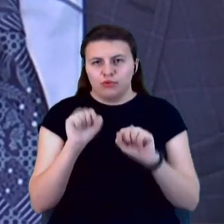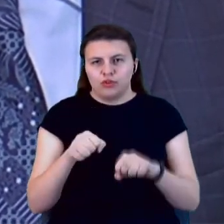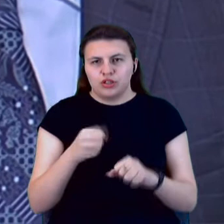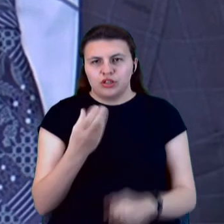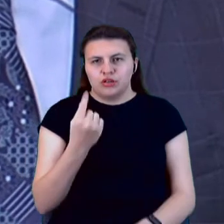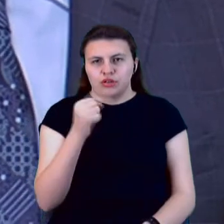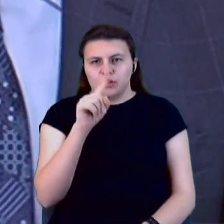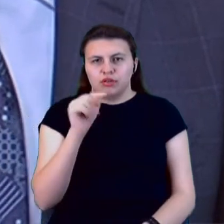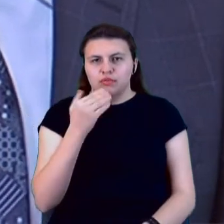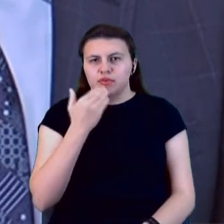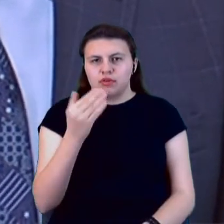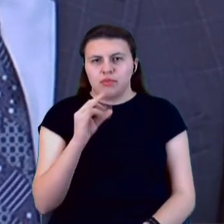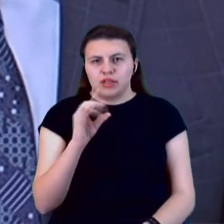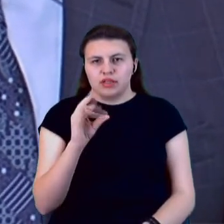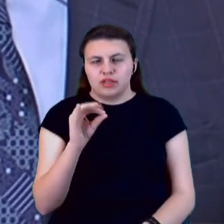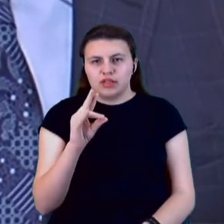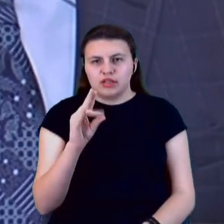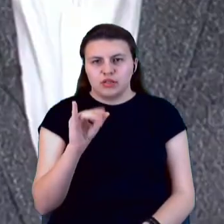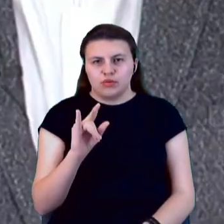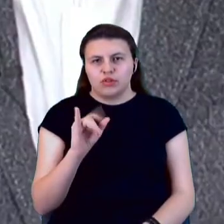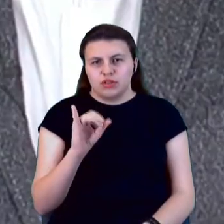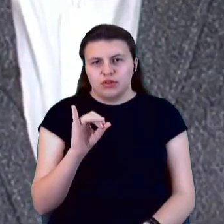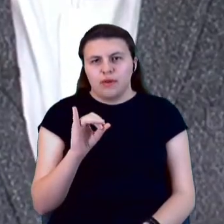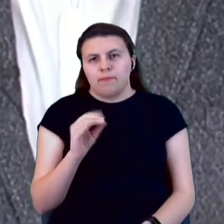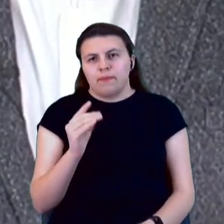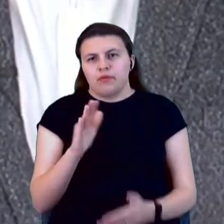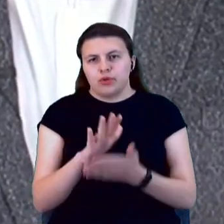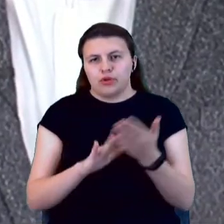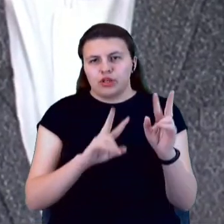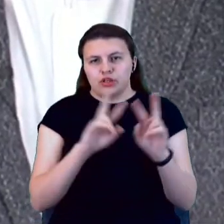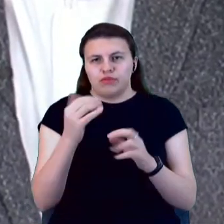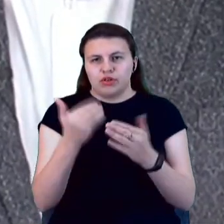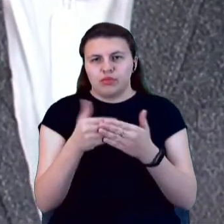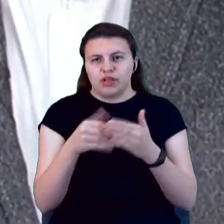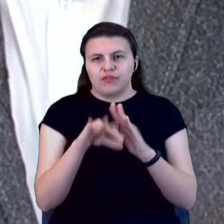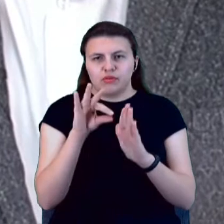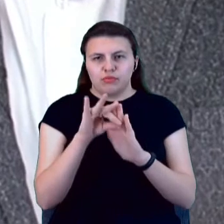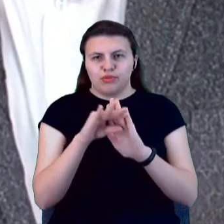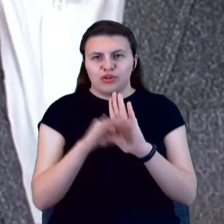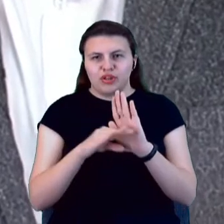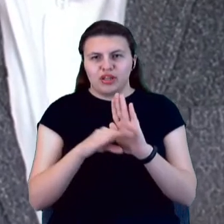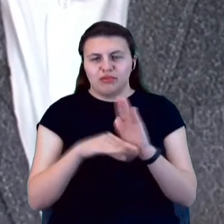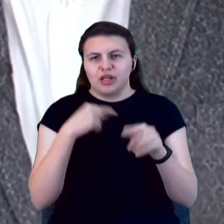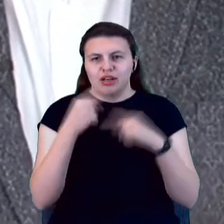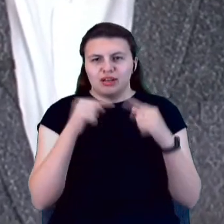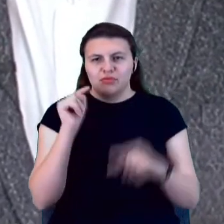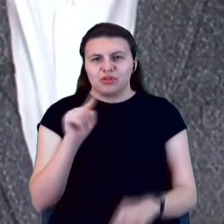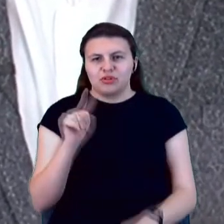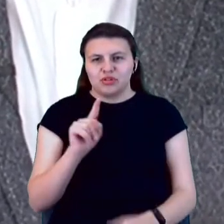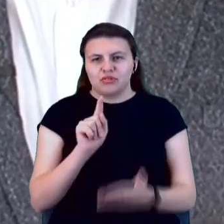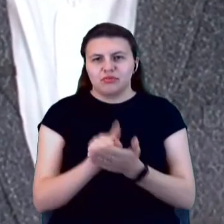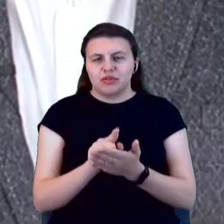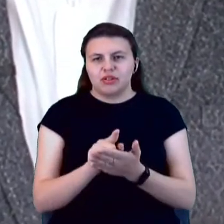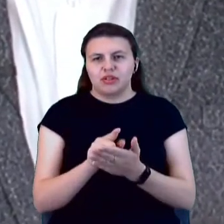от в продовження якраз теми, у вашій передвиборчій програмі йдеться про те, що має відбуватися